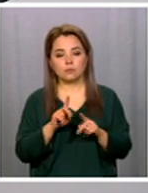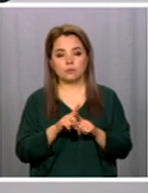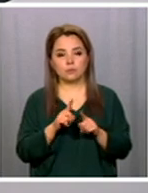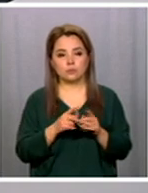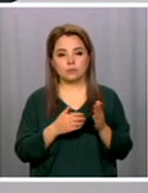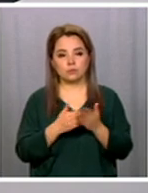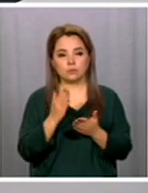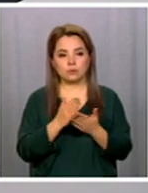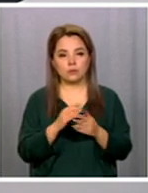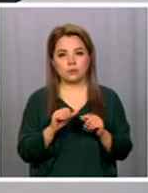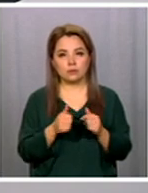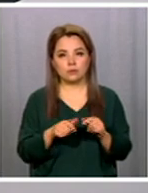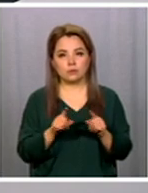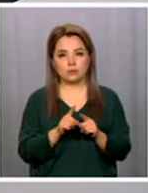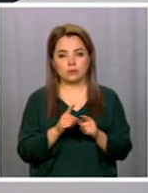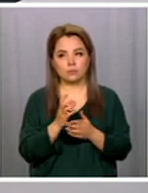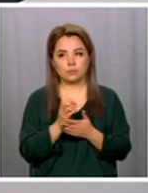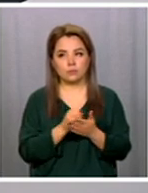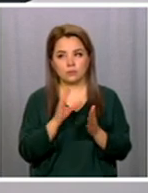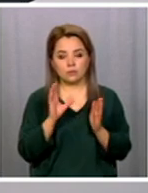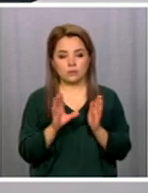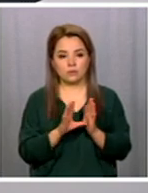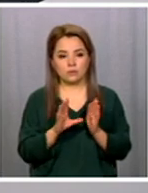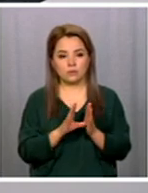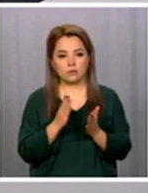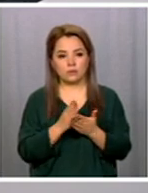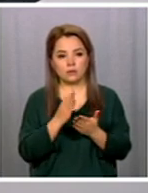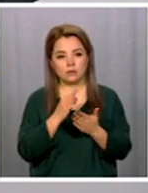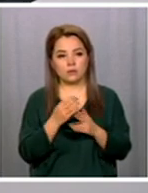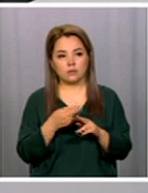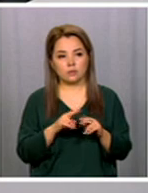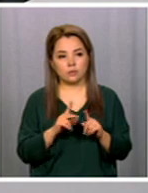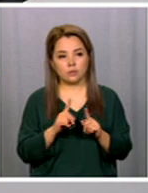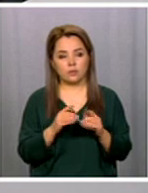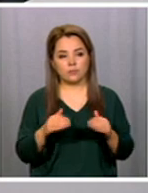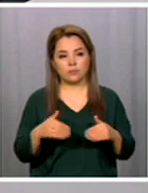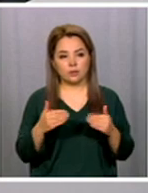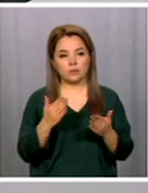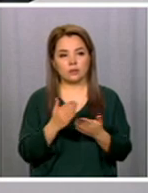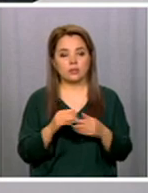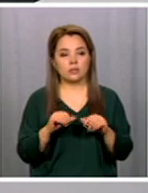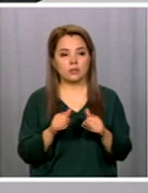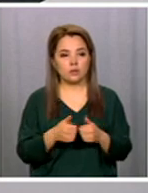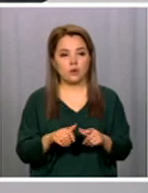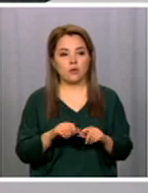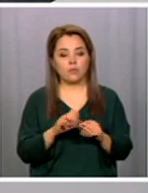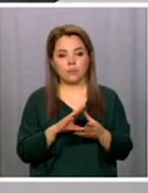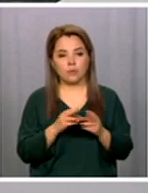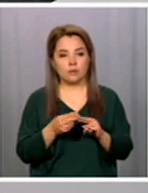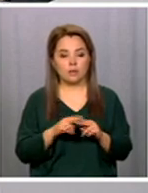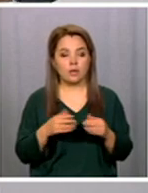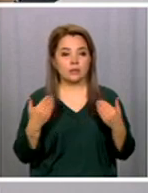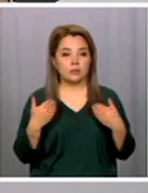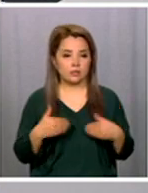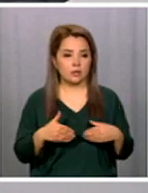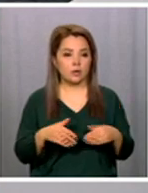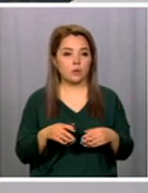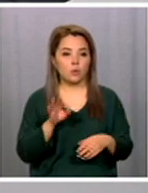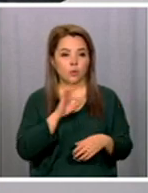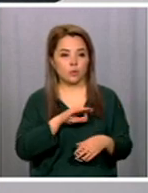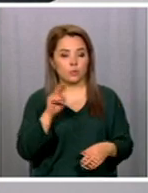көтерілген дене үшін потенциалдық энергияның және серпімді дененің формуласын қолдануды